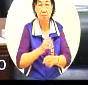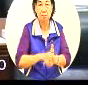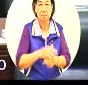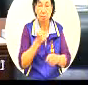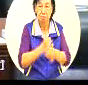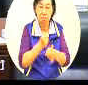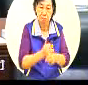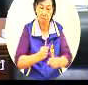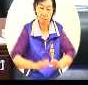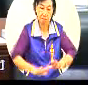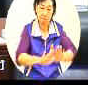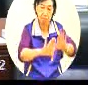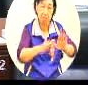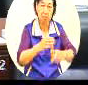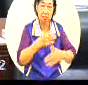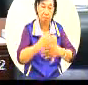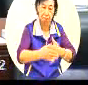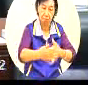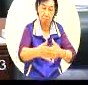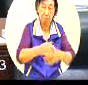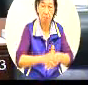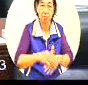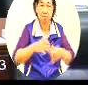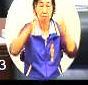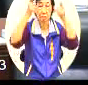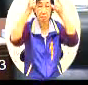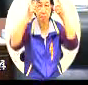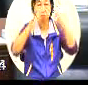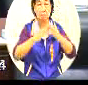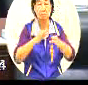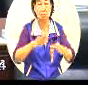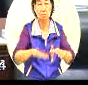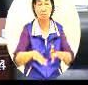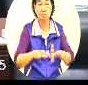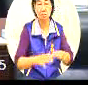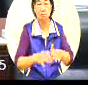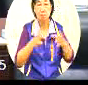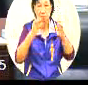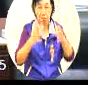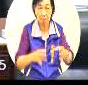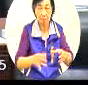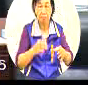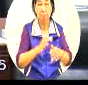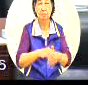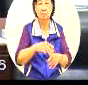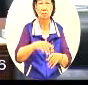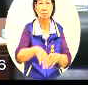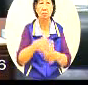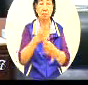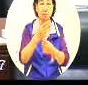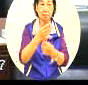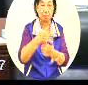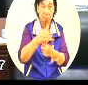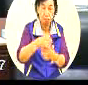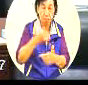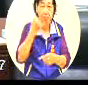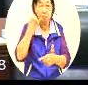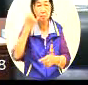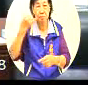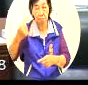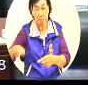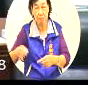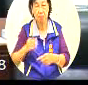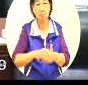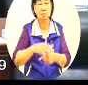还有高雄市说要在我们的旗津新建跨港的缆车，空中缆